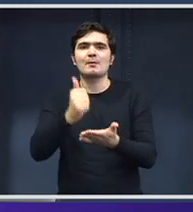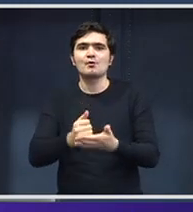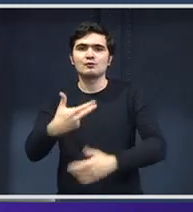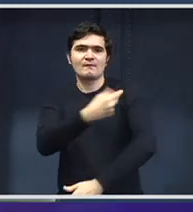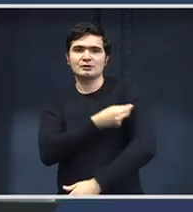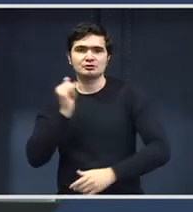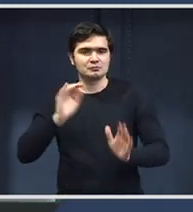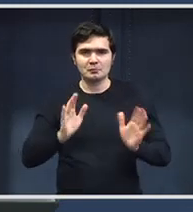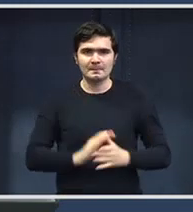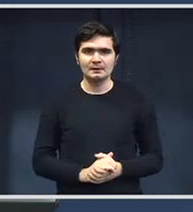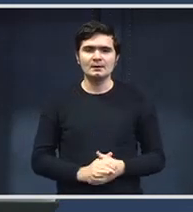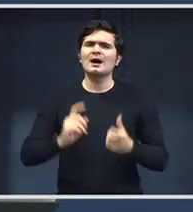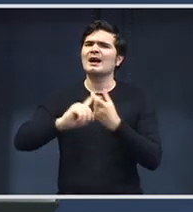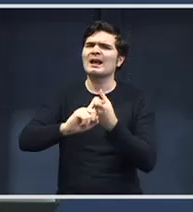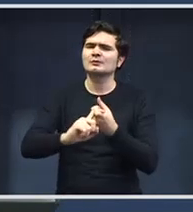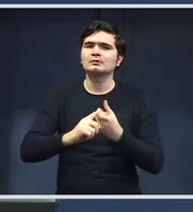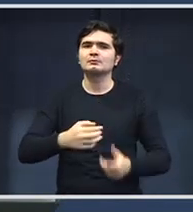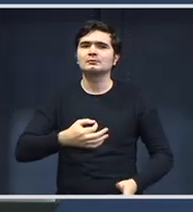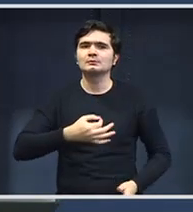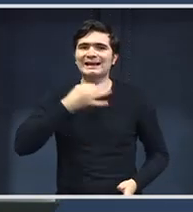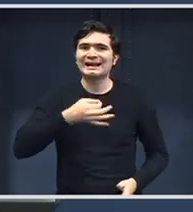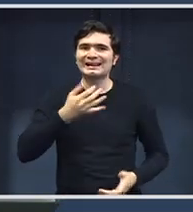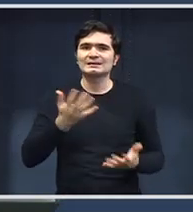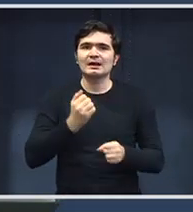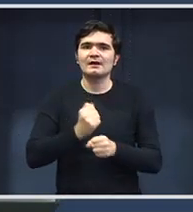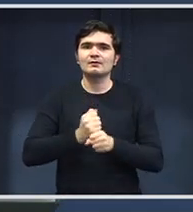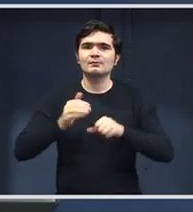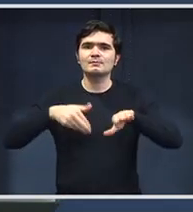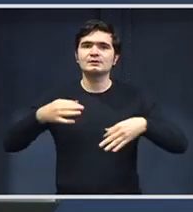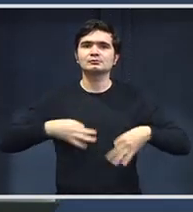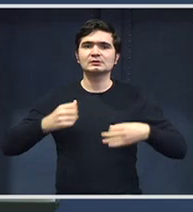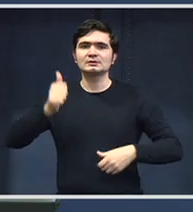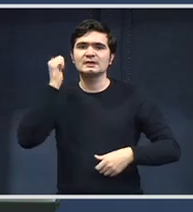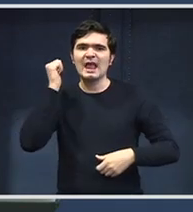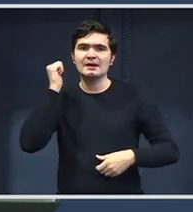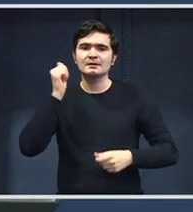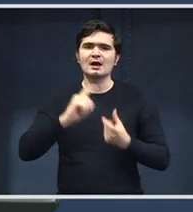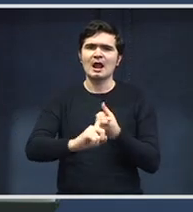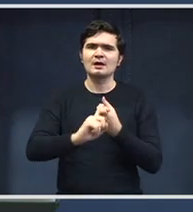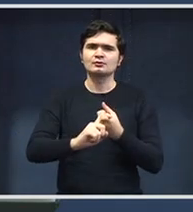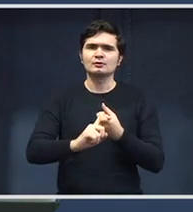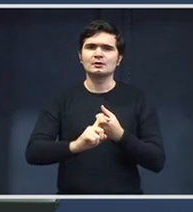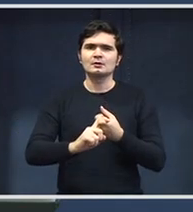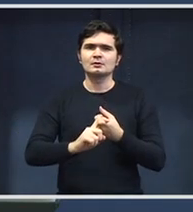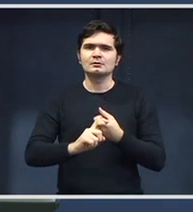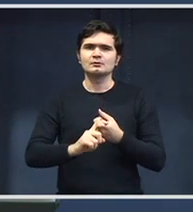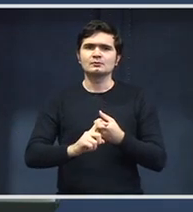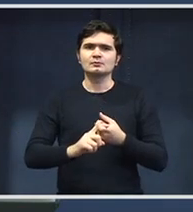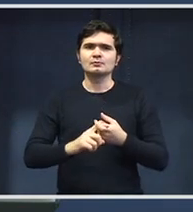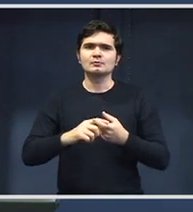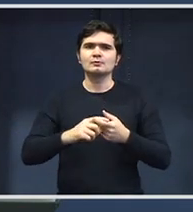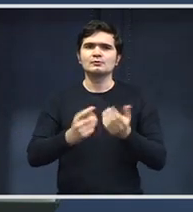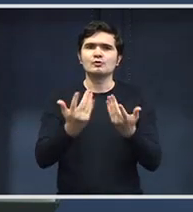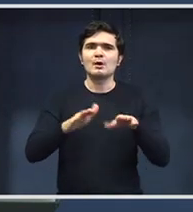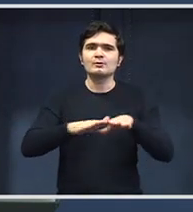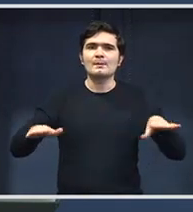Da. În ceea ce privește declarațiile pe care le-a făcut Ministrul Sănătății ieri, Vlad Voiculescu, cu privire la numărul de paturi de la ATI, el